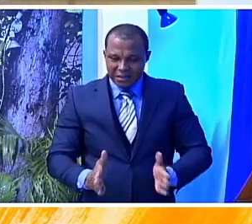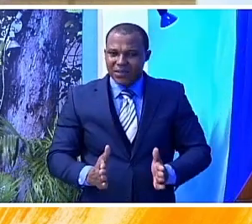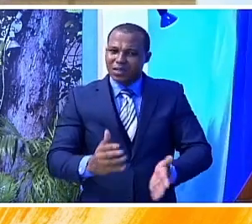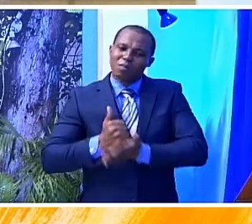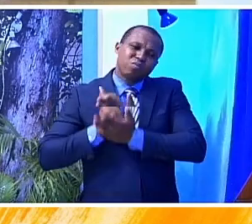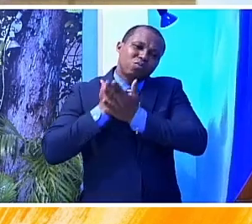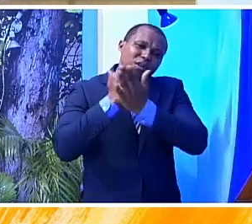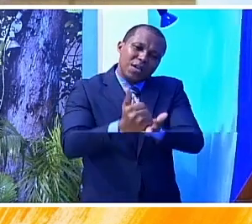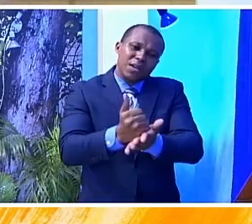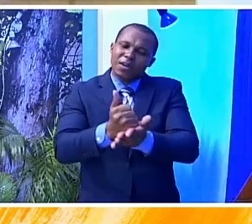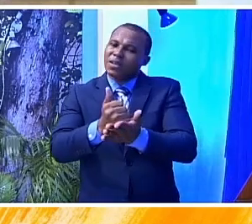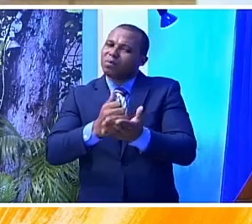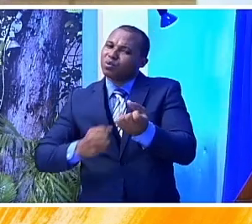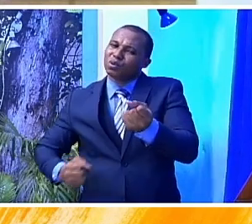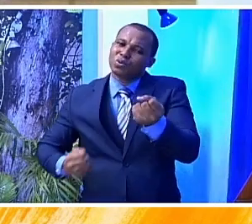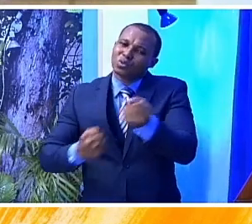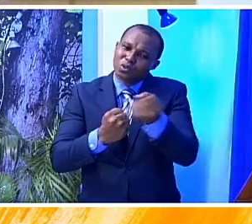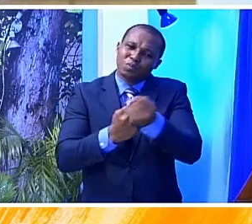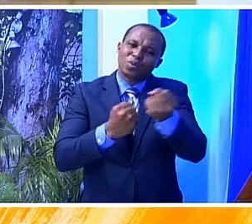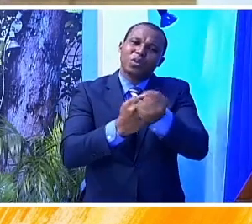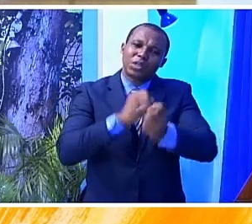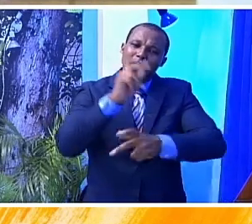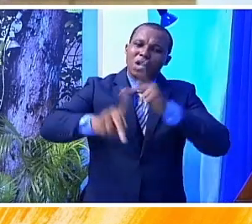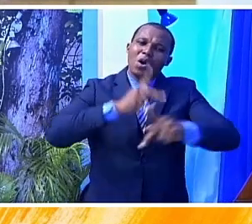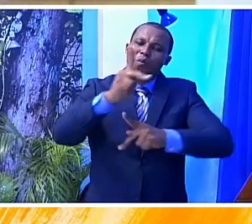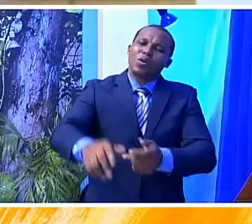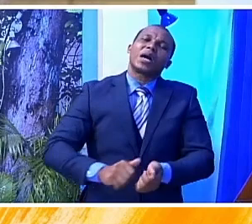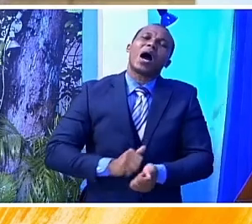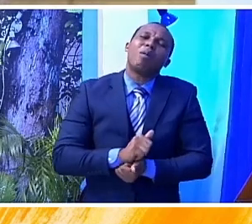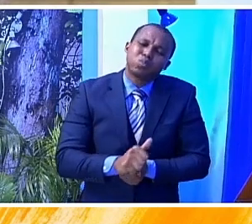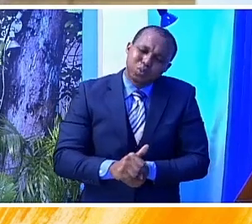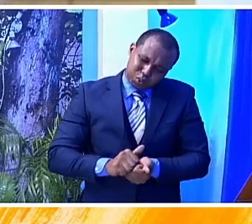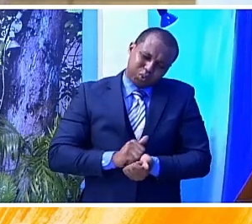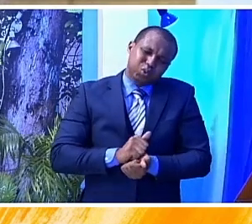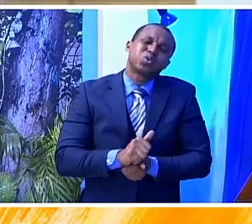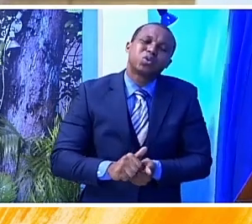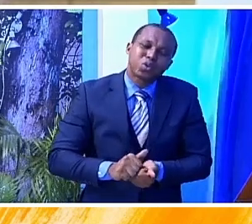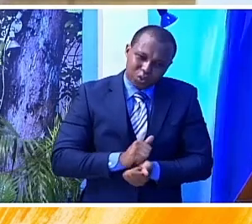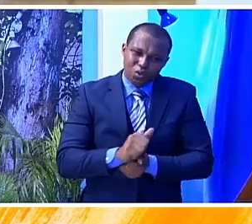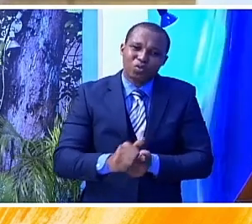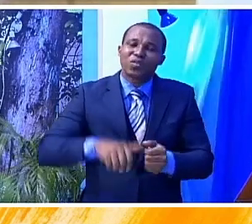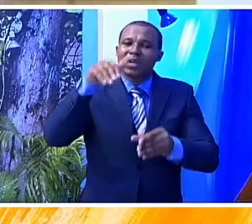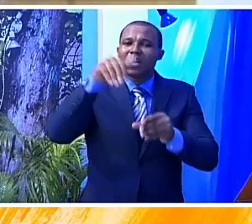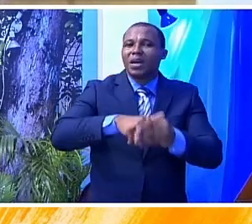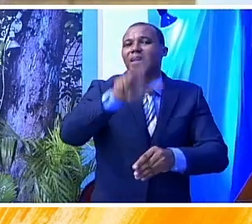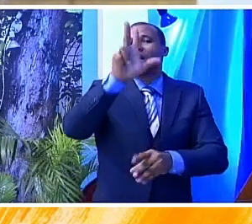la solidarité est le chemin de l'humanité et l'humanité est le